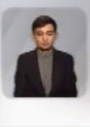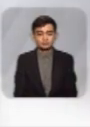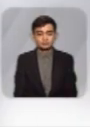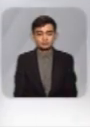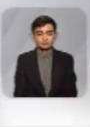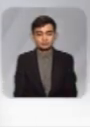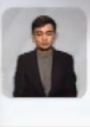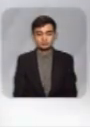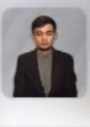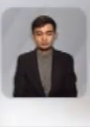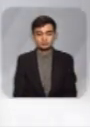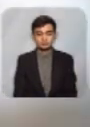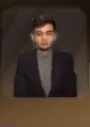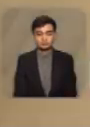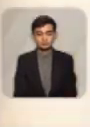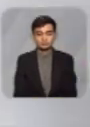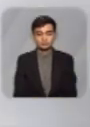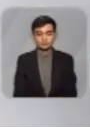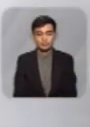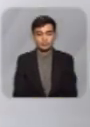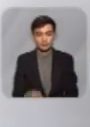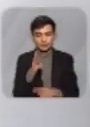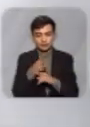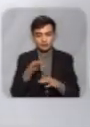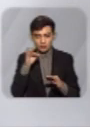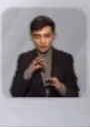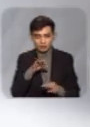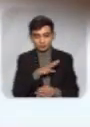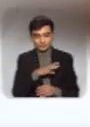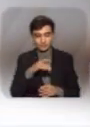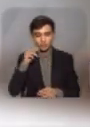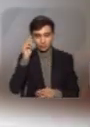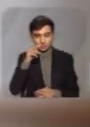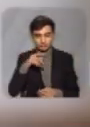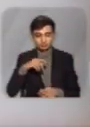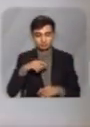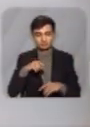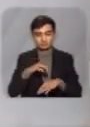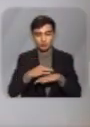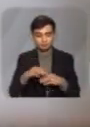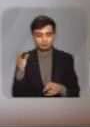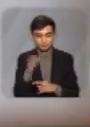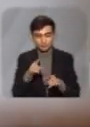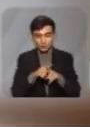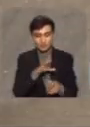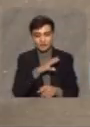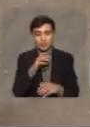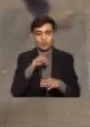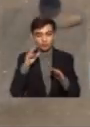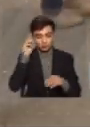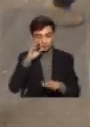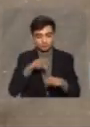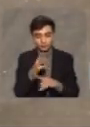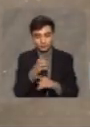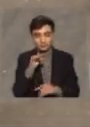Я сколько времени прошло? Кадры с реакцией несдержанного учителя по географии сняли ученики, а потом разослали